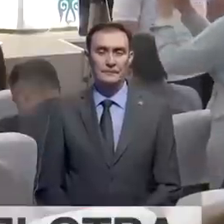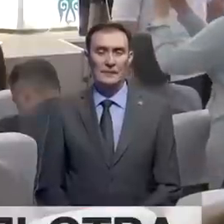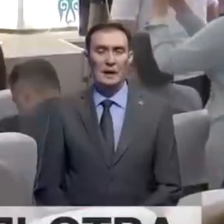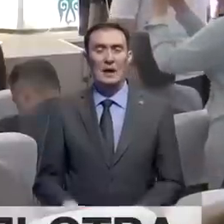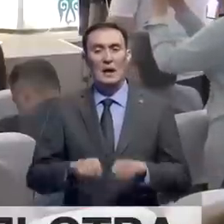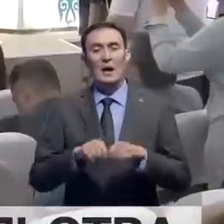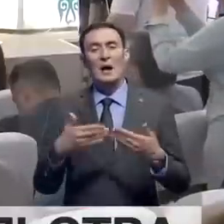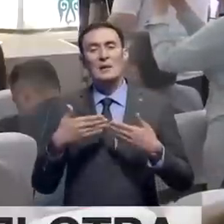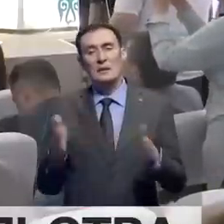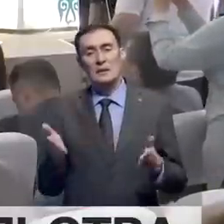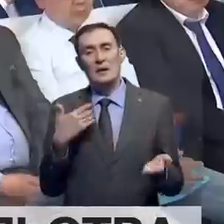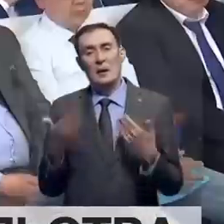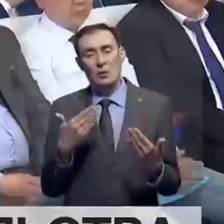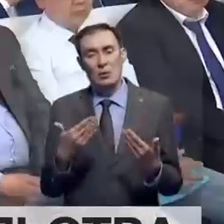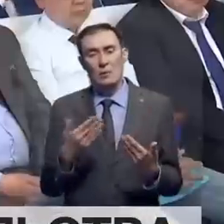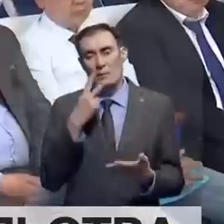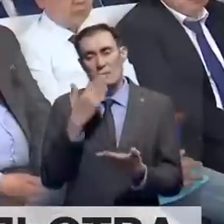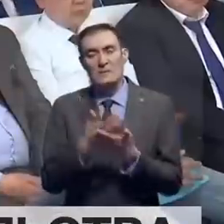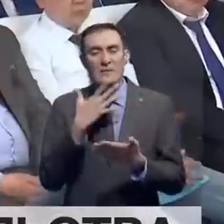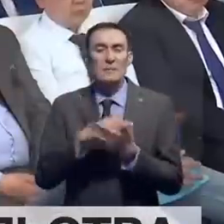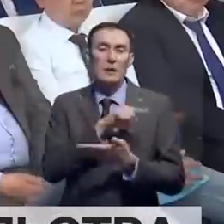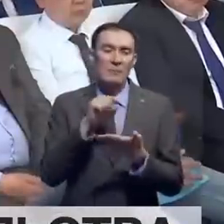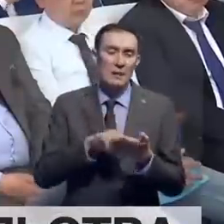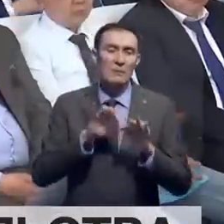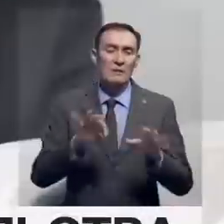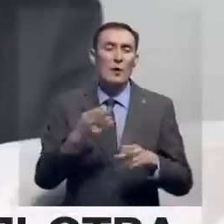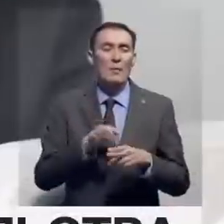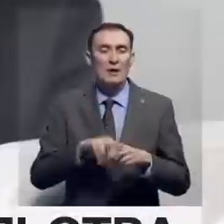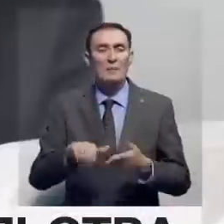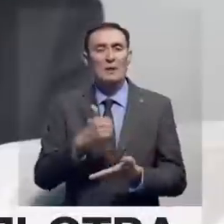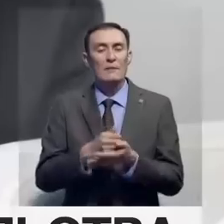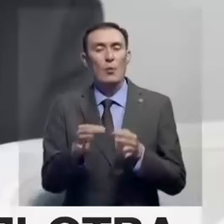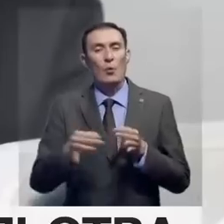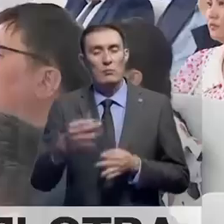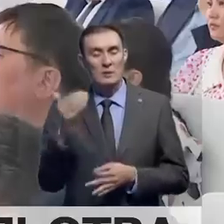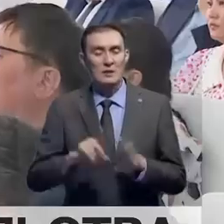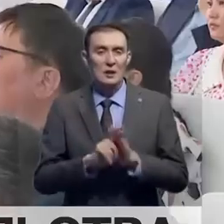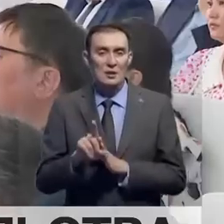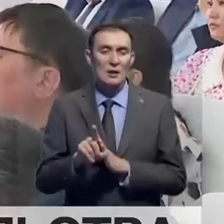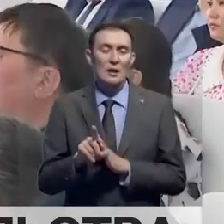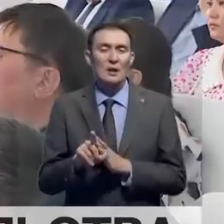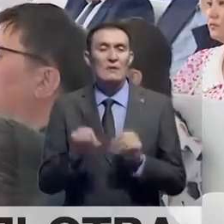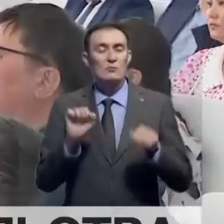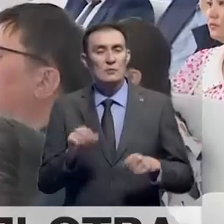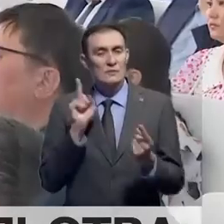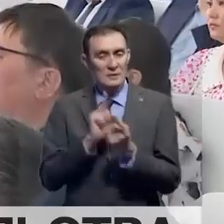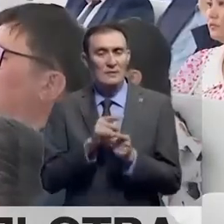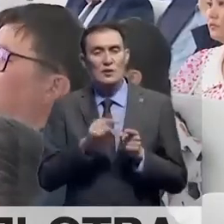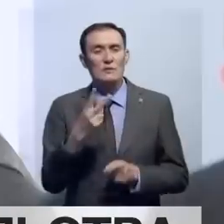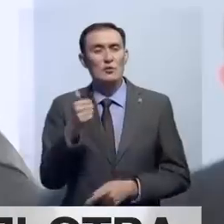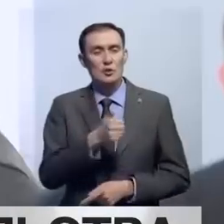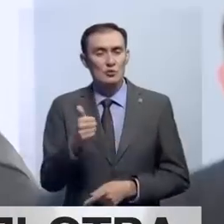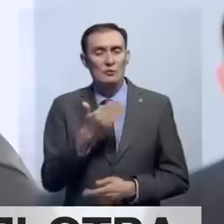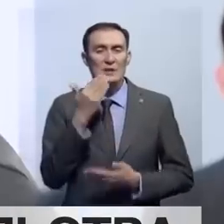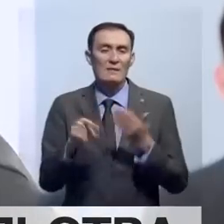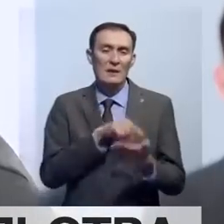открытый диалог отличные возможности обозначить свои проблемы и рассказать о ней главе региона предприниматель Тони стали приглядеться этой возможностью в течение двух